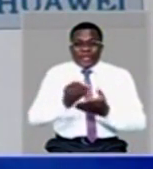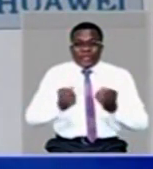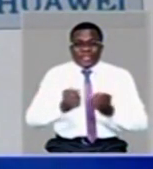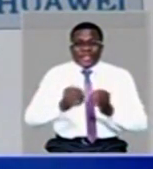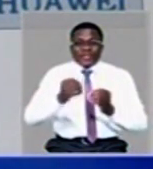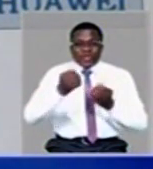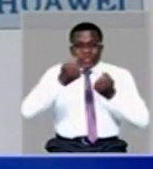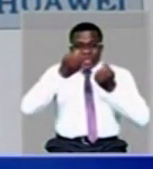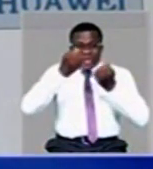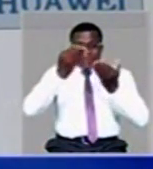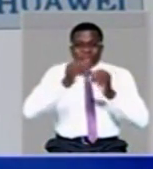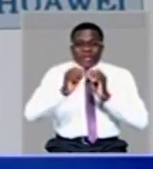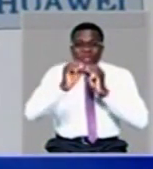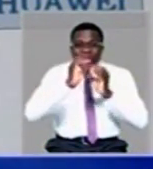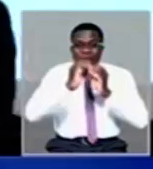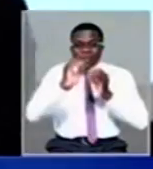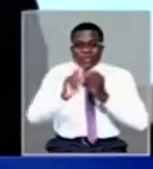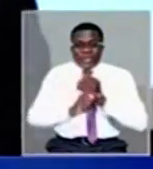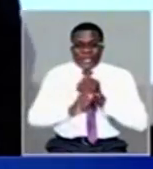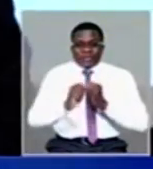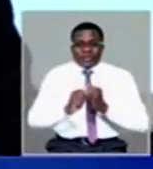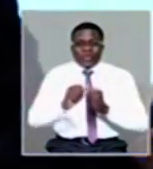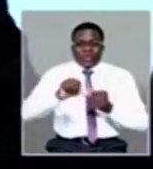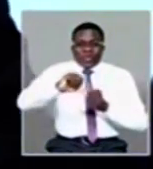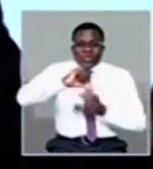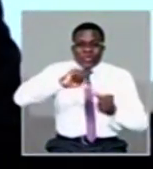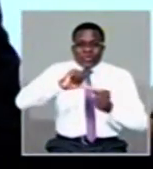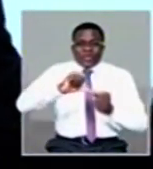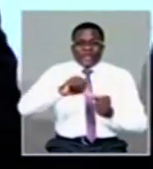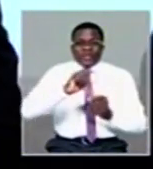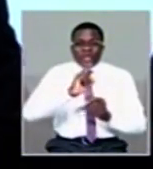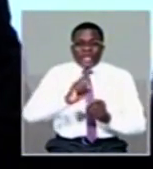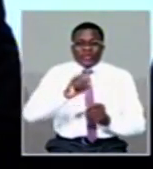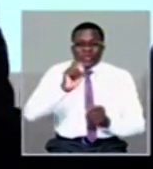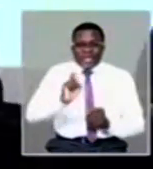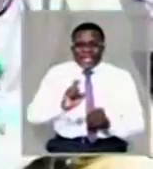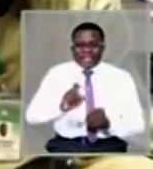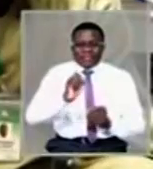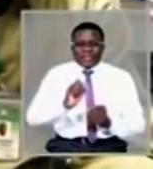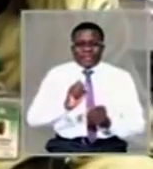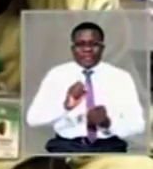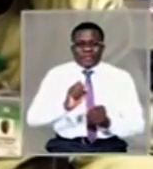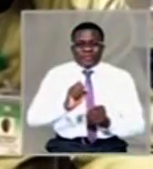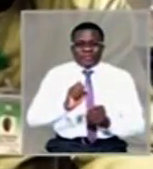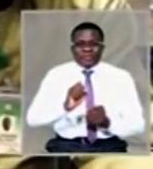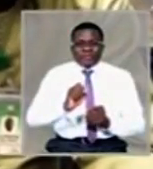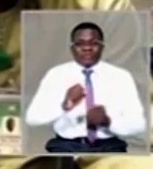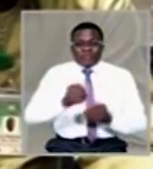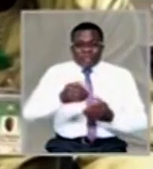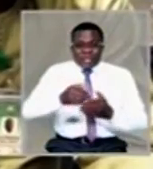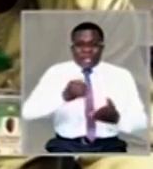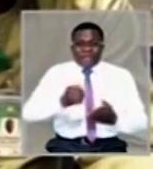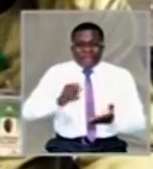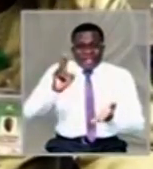de l'information et de la communication. Une collaboration s'avère donc indispensable. En prélude